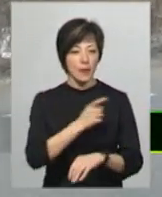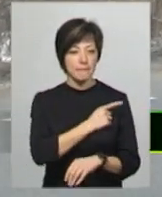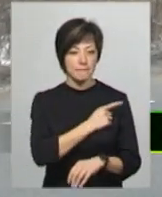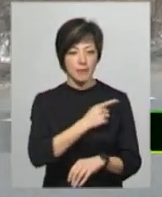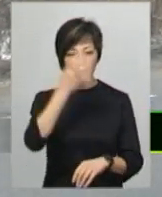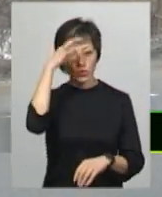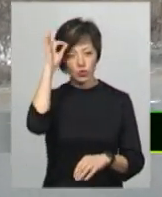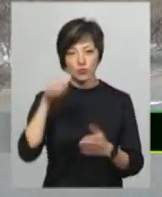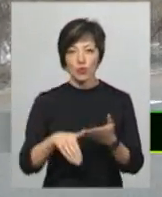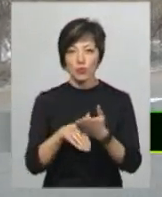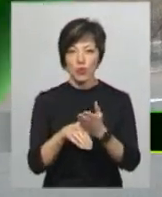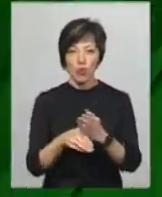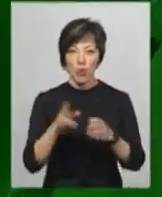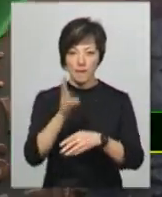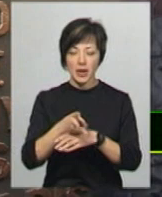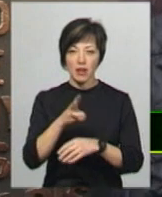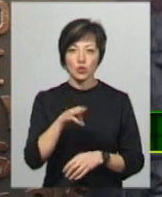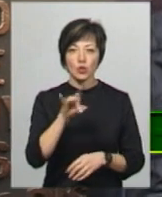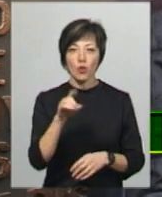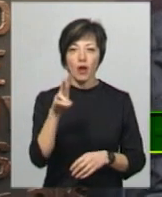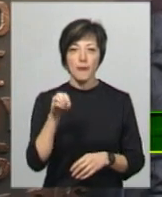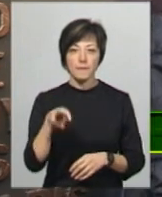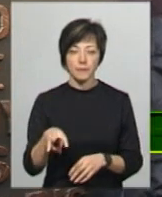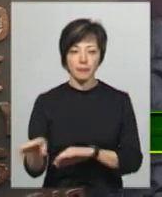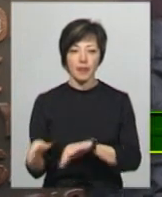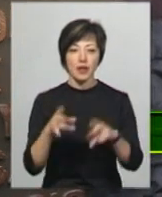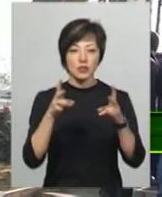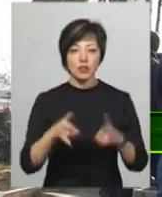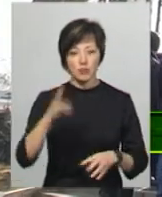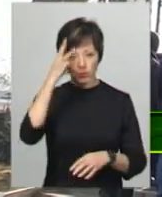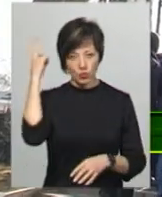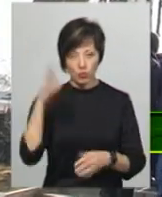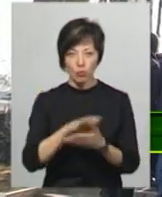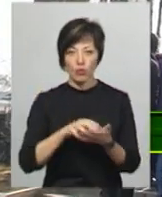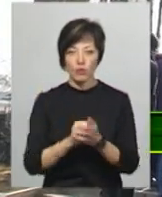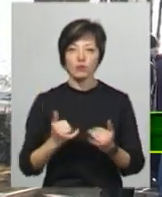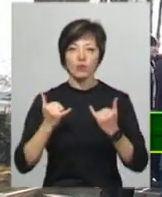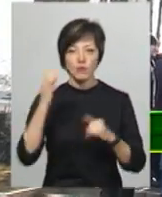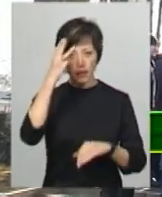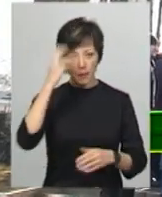за допомогою приладу TrueCam. Жертв проскурівського погрому вшанували у Хмельницькому.